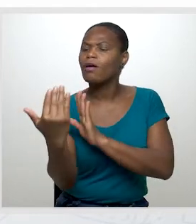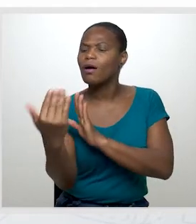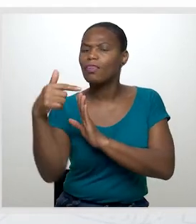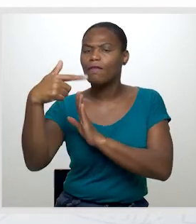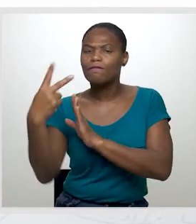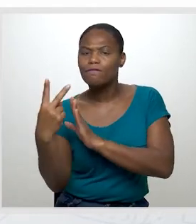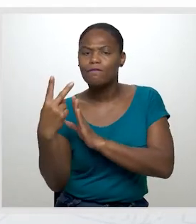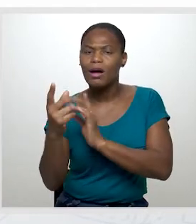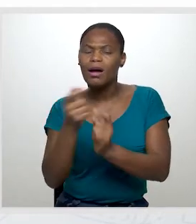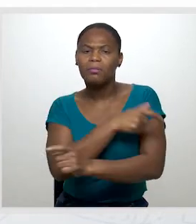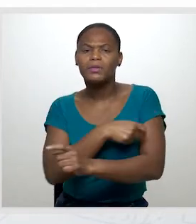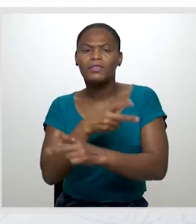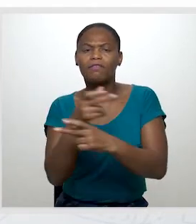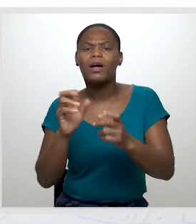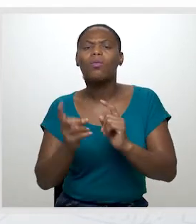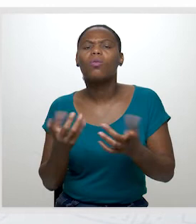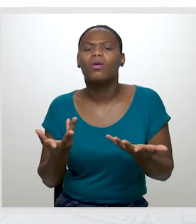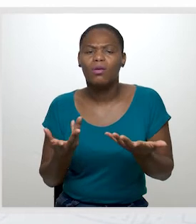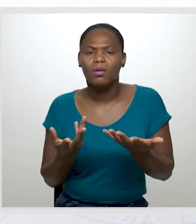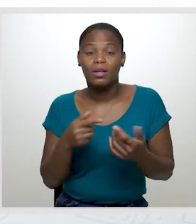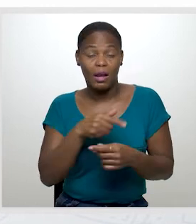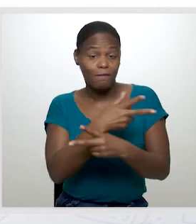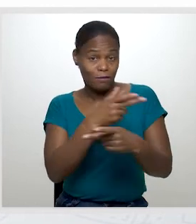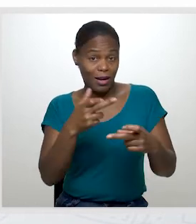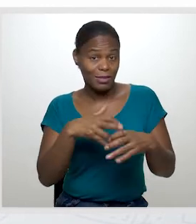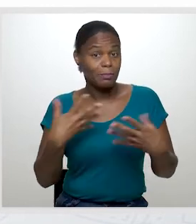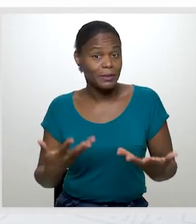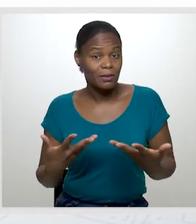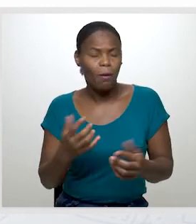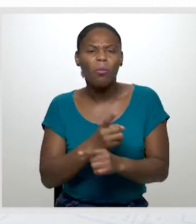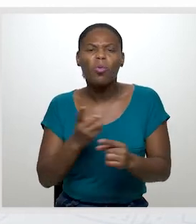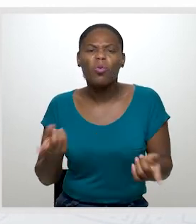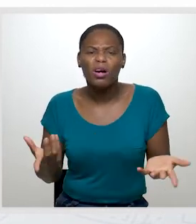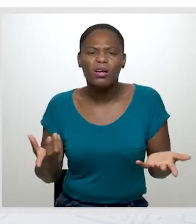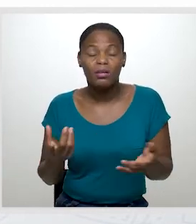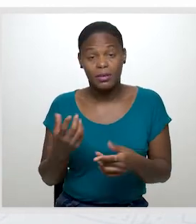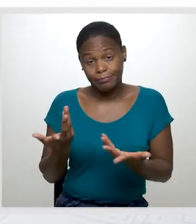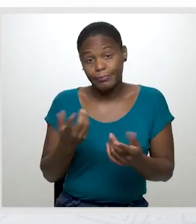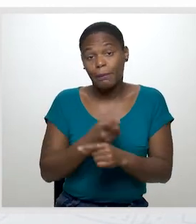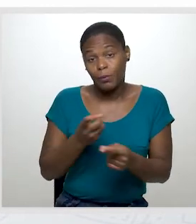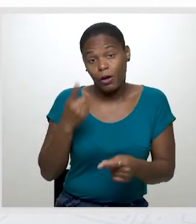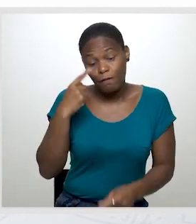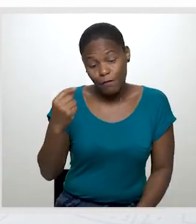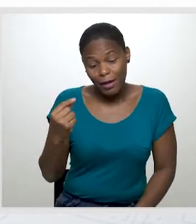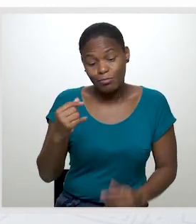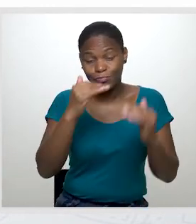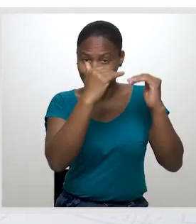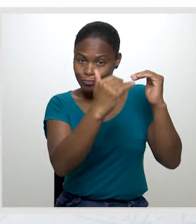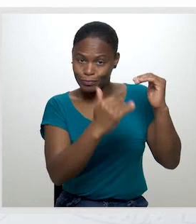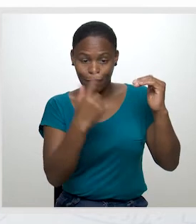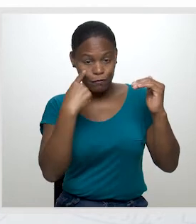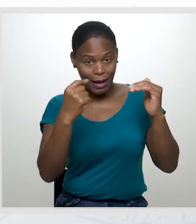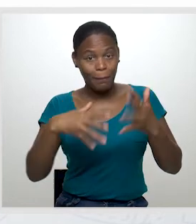Que représente cette phrase? C'est une phrase au présent. Pourquoi? Parce qu'il y a le verbe qui est conjugué au